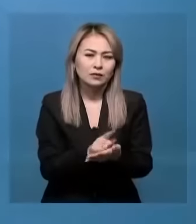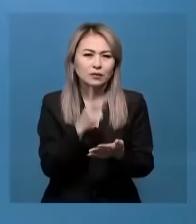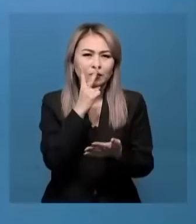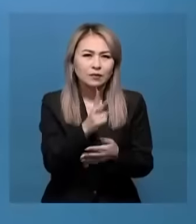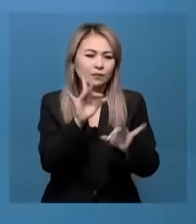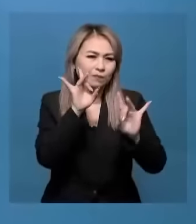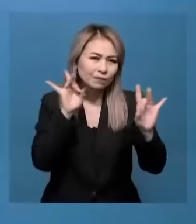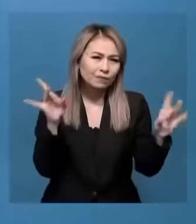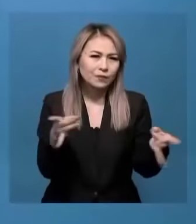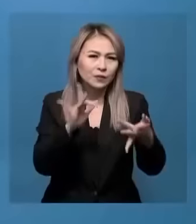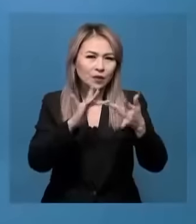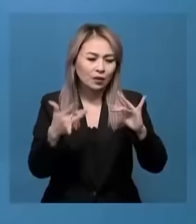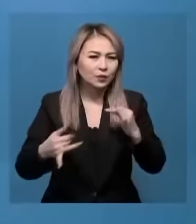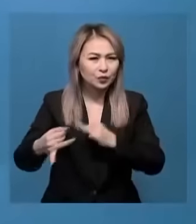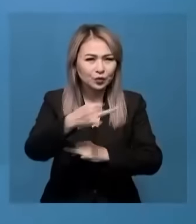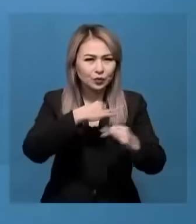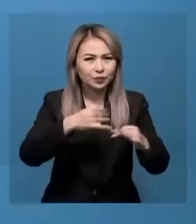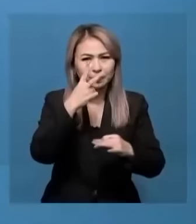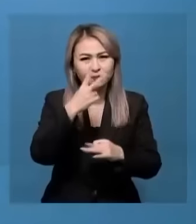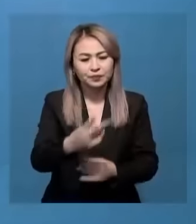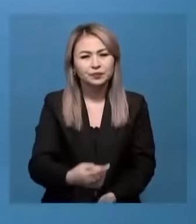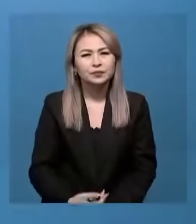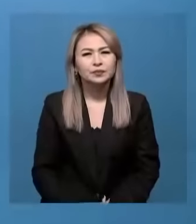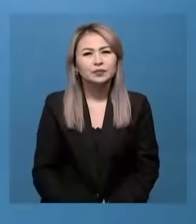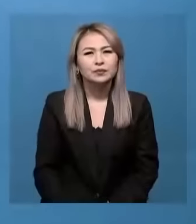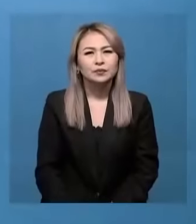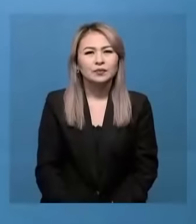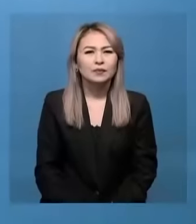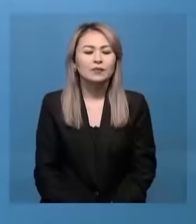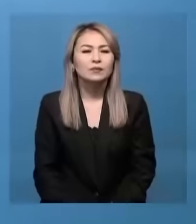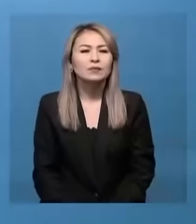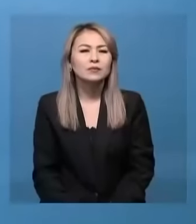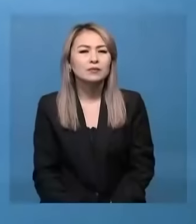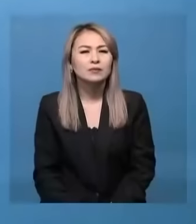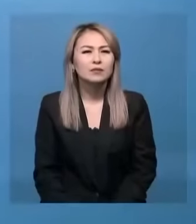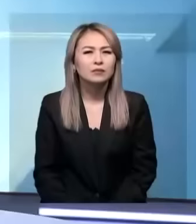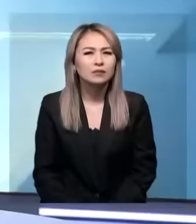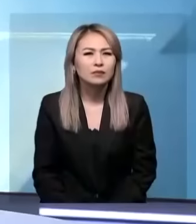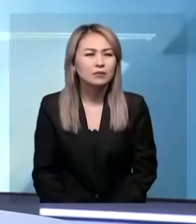әрекет әлеуметтік желілерде қызу талқыланып, көпшіліктің сүйіспеншілігін оятты.